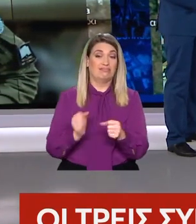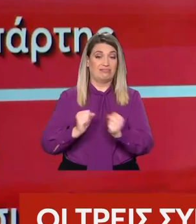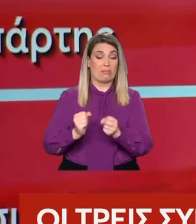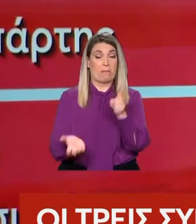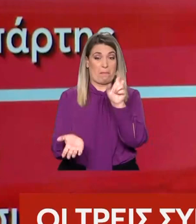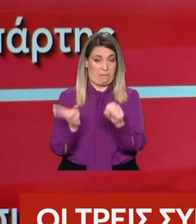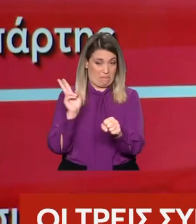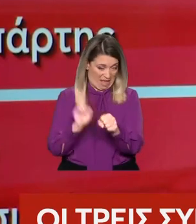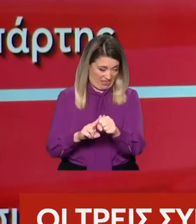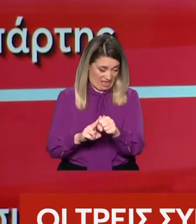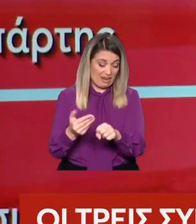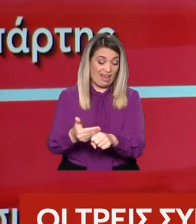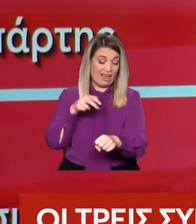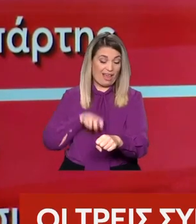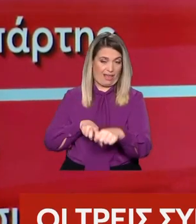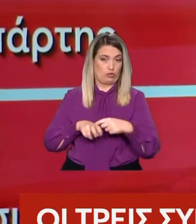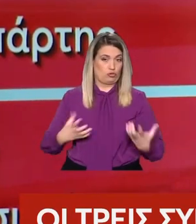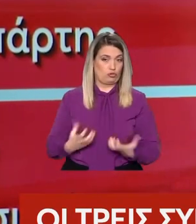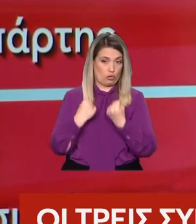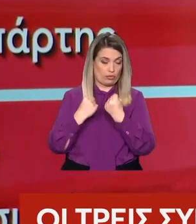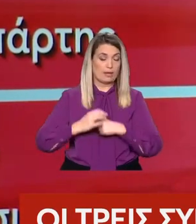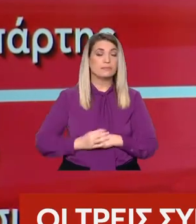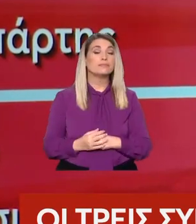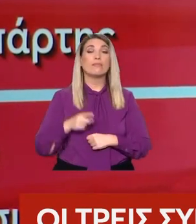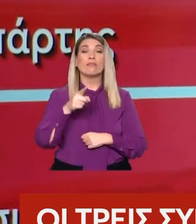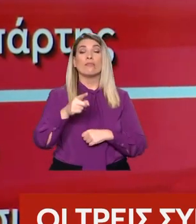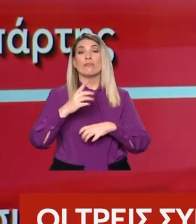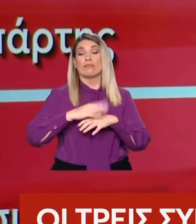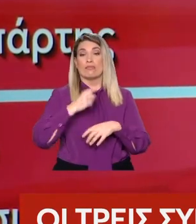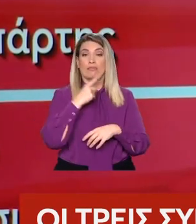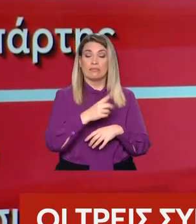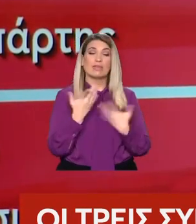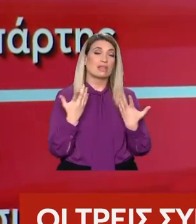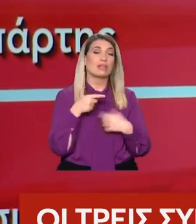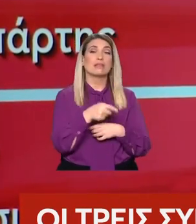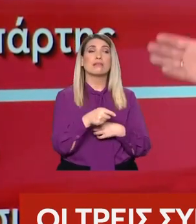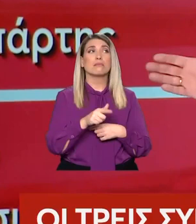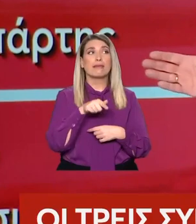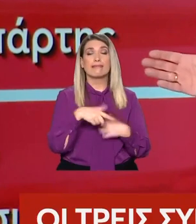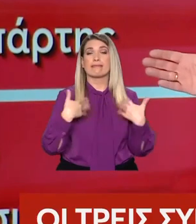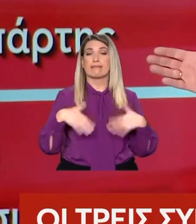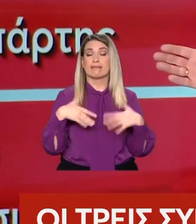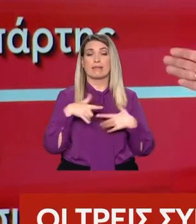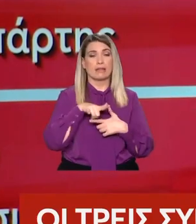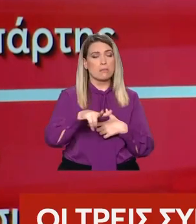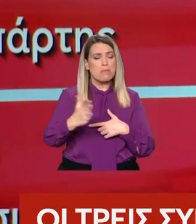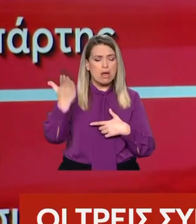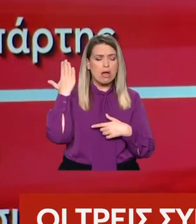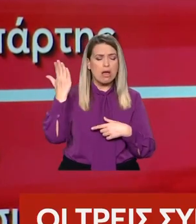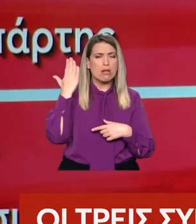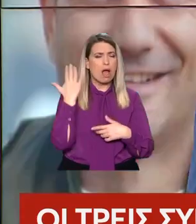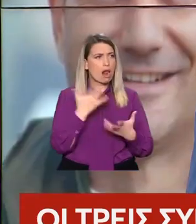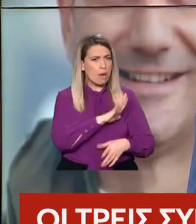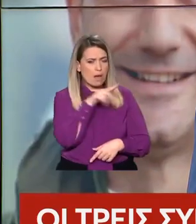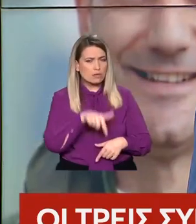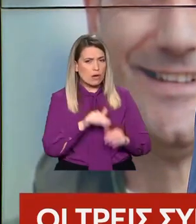αεροπλάνα, είπαμε, αποσύρονται και είναι θαύμα και των μηχανικών το πώς πετάνε ακόμα αυτά τα αεροπλάνα. Κανονικά, Νίκο, έπρεπε να έχουν αποσυρθεί εδώ